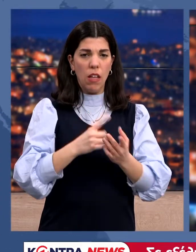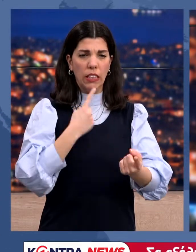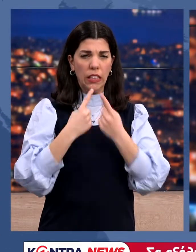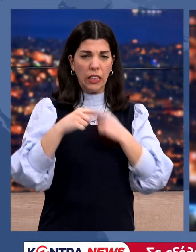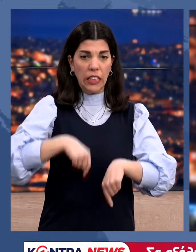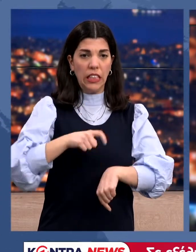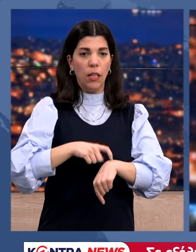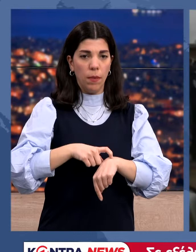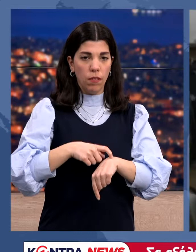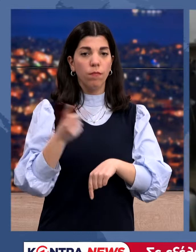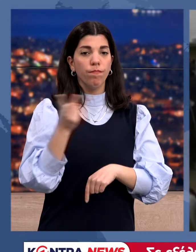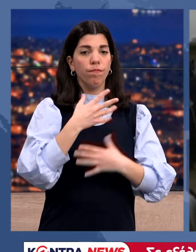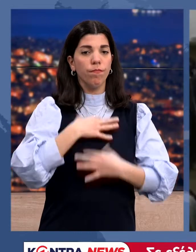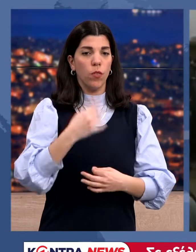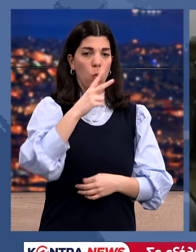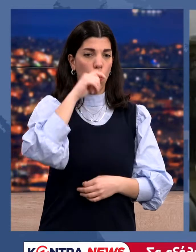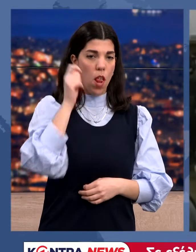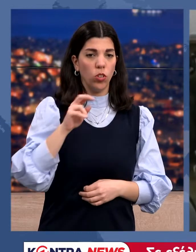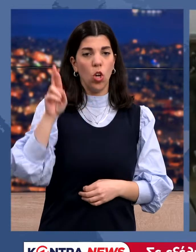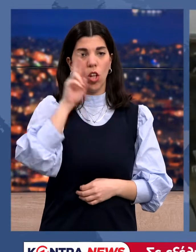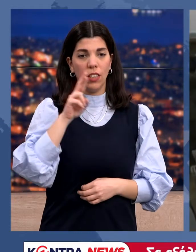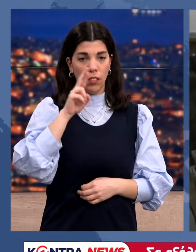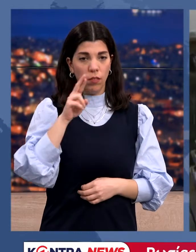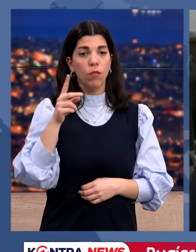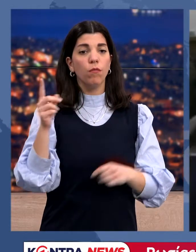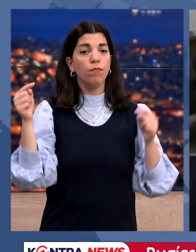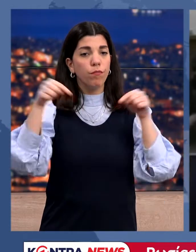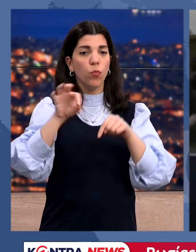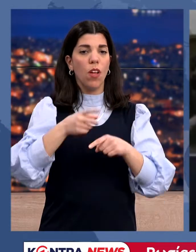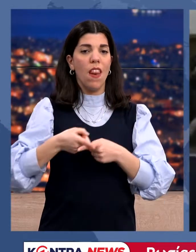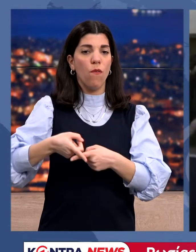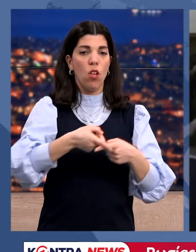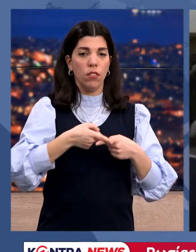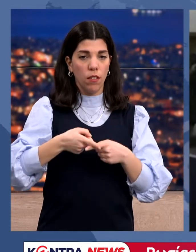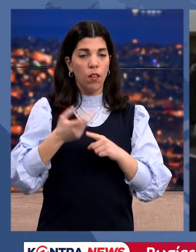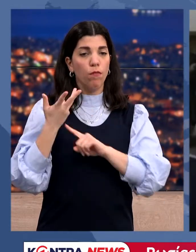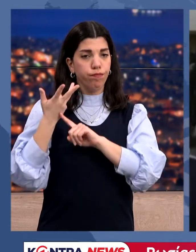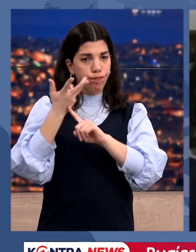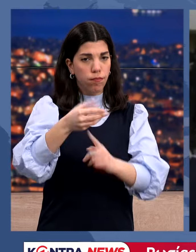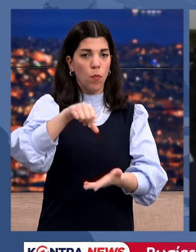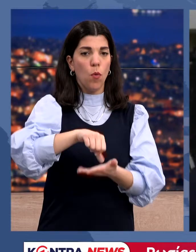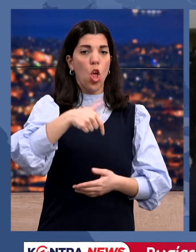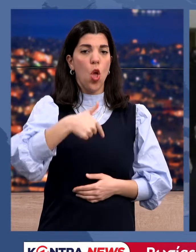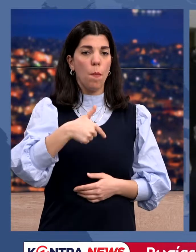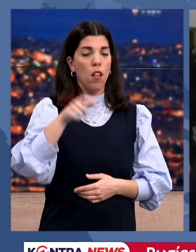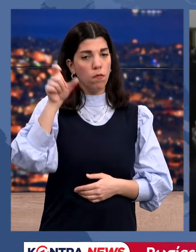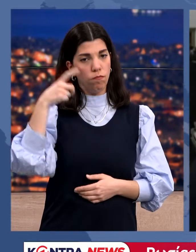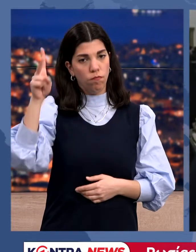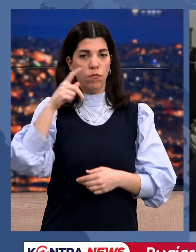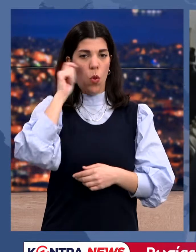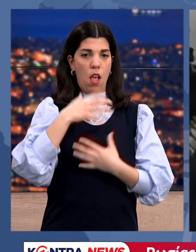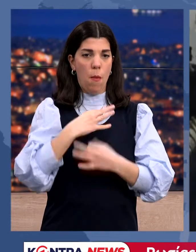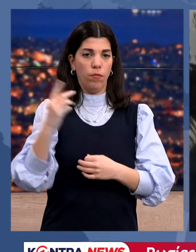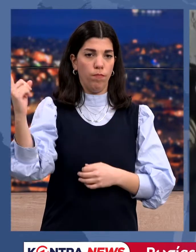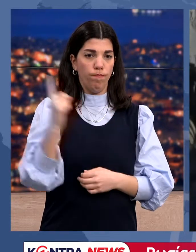διαπραγματεύσεων ανάμεσα στις αντιπροσωπίες της ουκρανίας και της ρωσίας στη λευκορωσία με ελικόπτερα έφτασε στην πόλη γκόμελ η